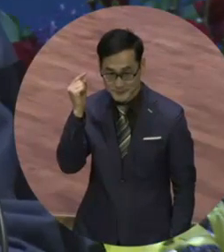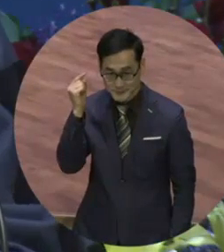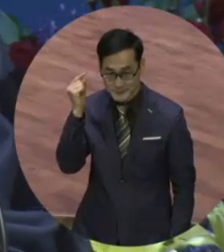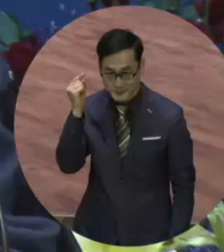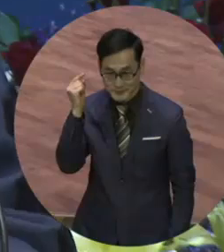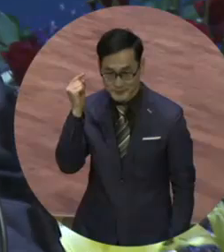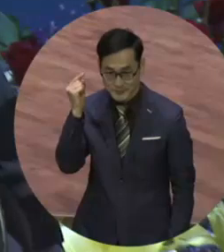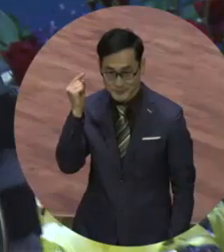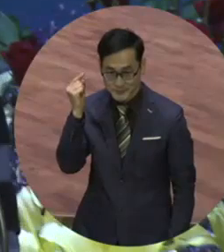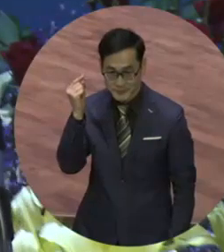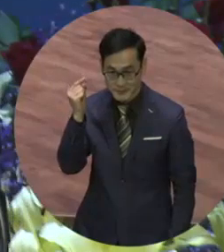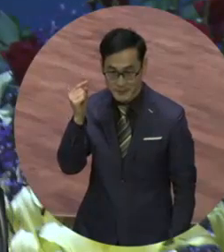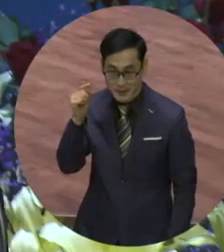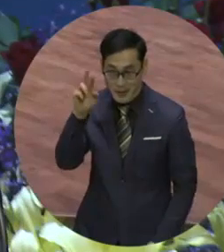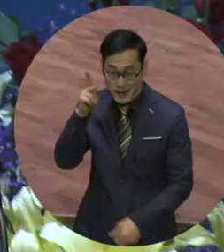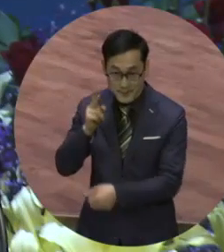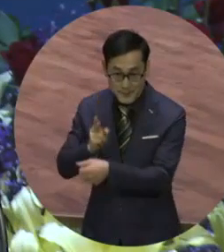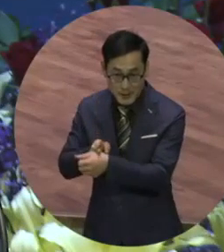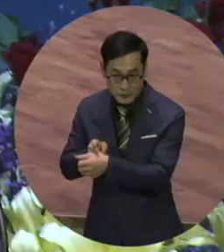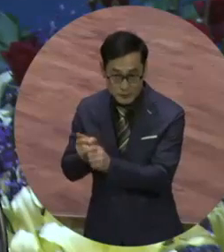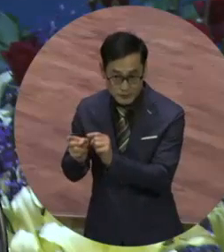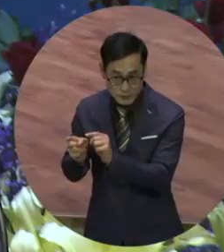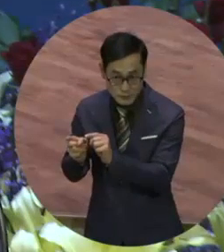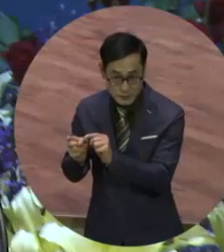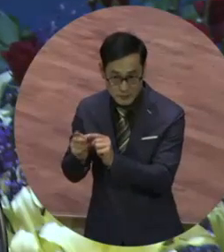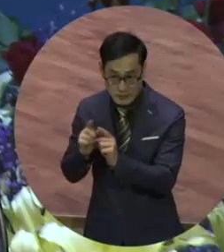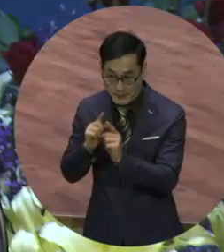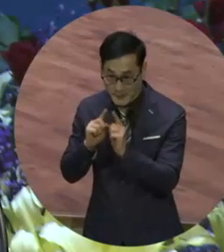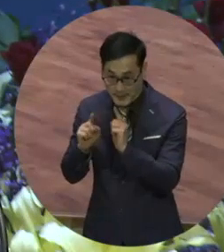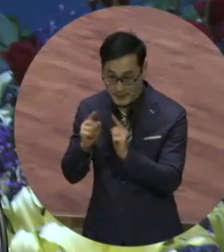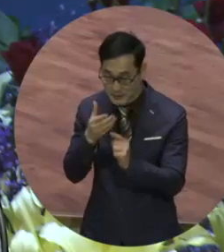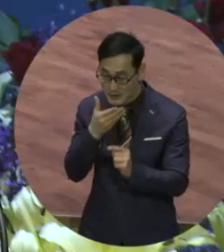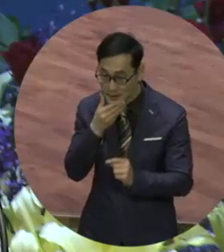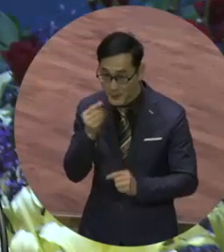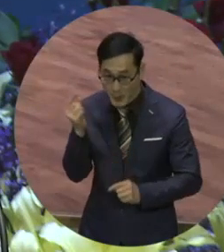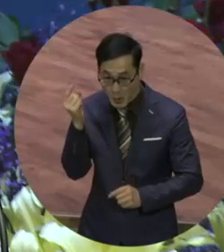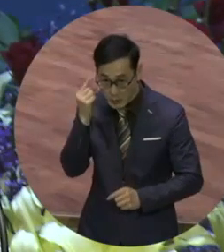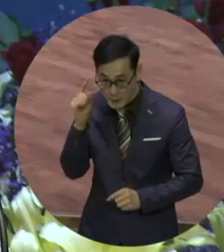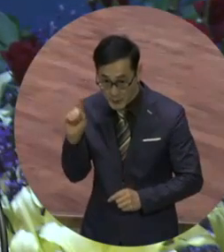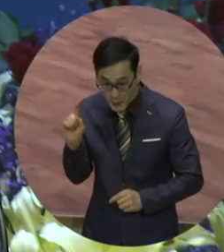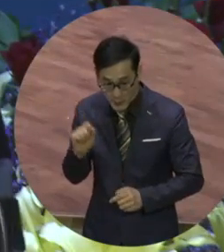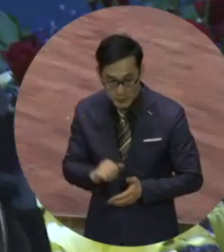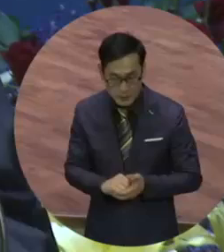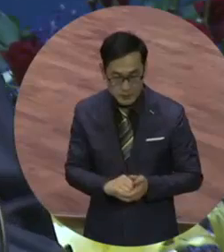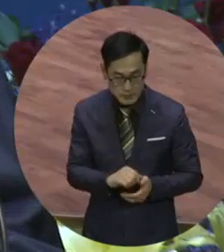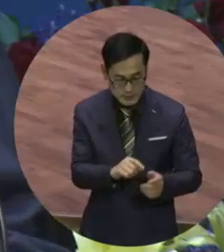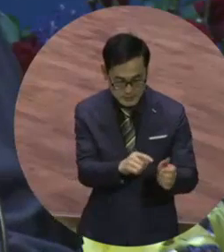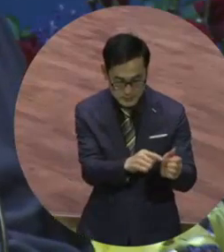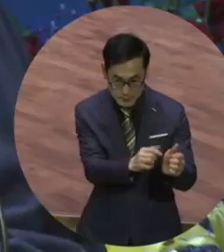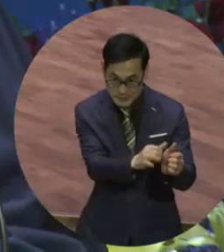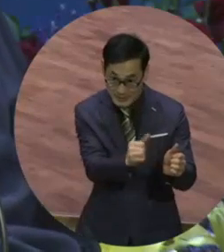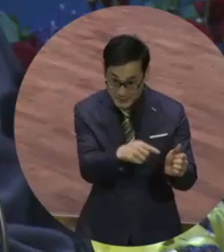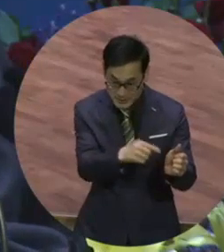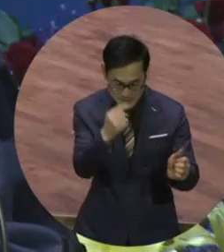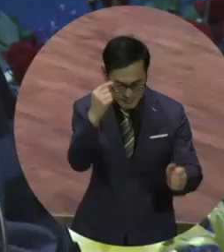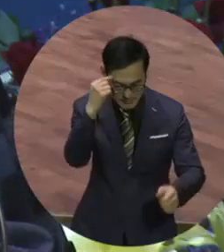바울은 이 복음이 어떤 사람의 생각이나 어떤 사상이나